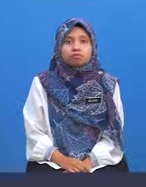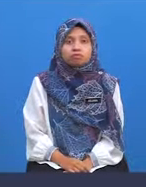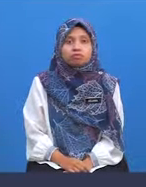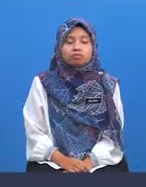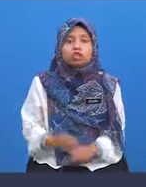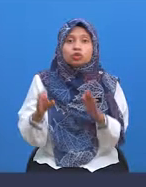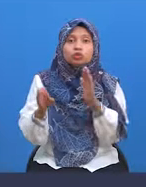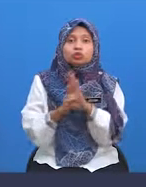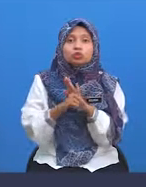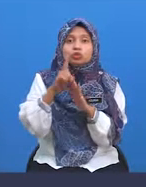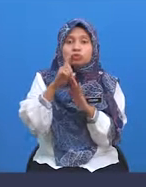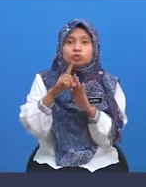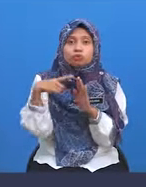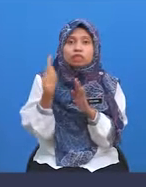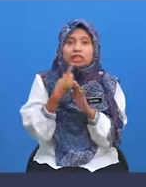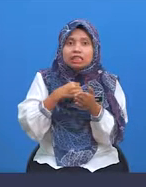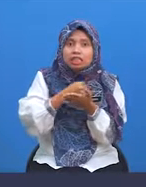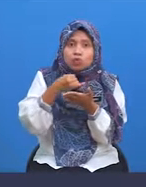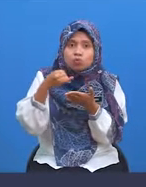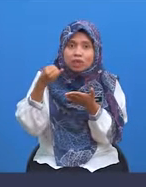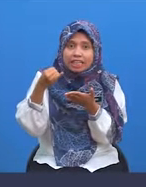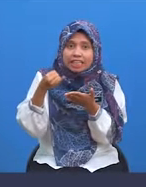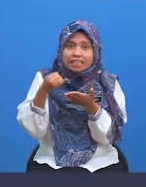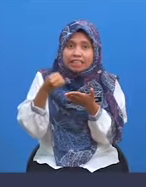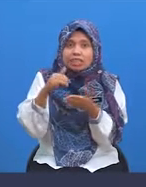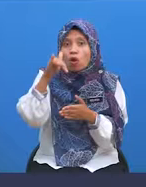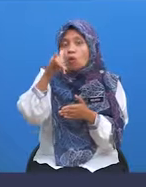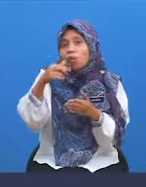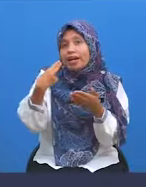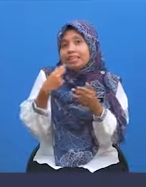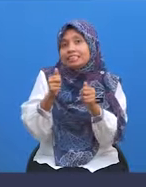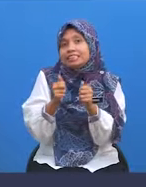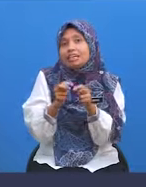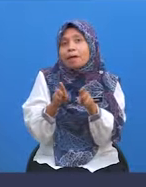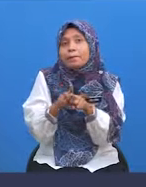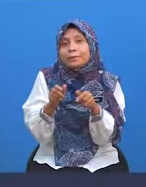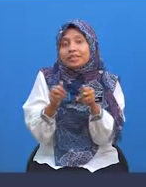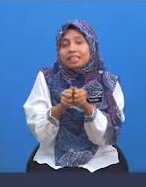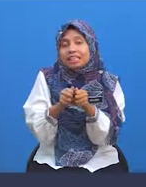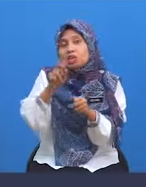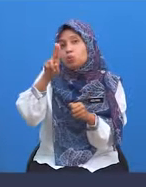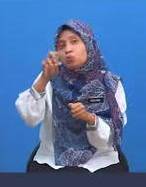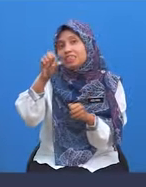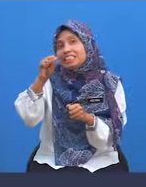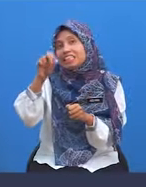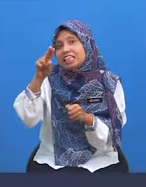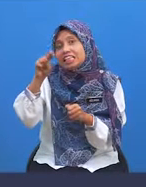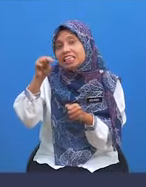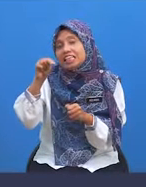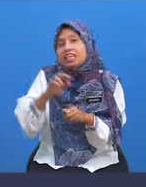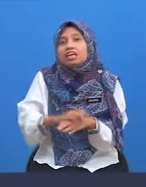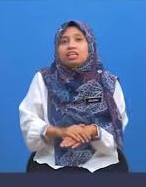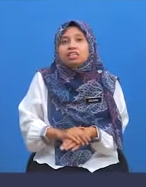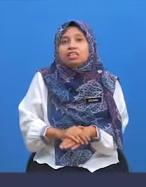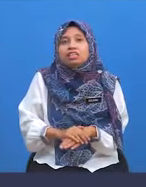Bagi contoh 1, kita perlu melukis graf bagi Y sama dengan 2 sin theta. Bagi